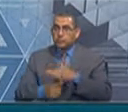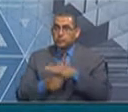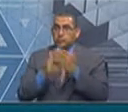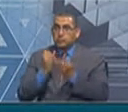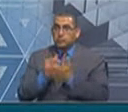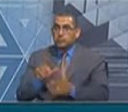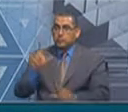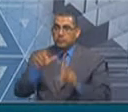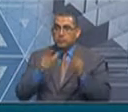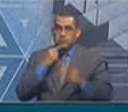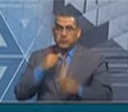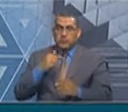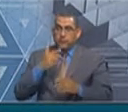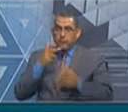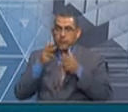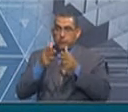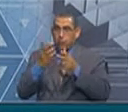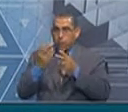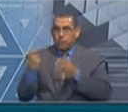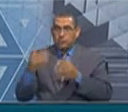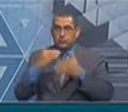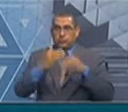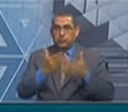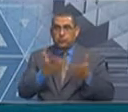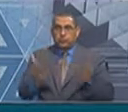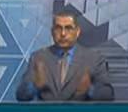مسجلة عبر الإنترنت.